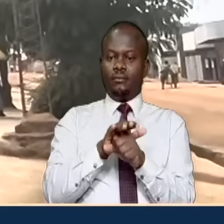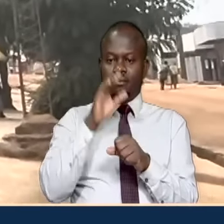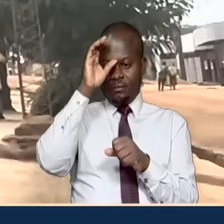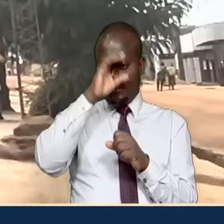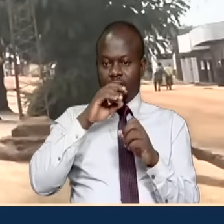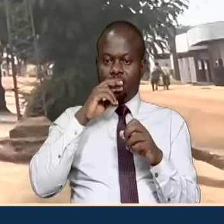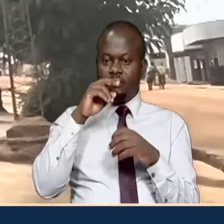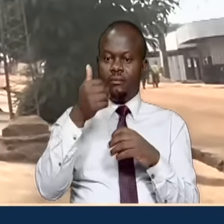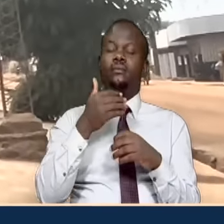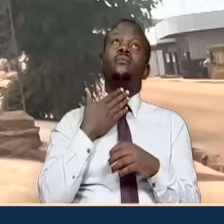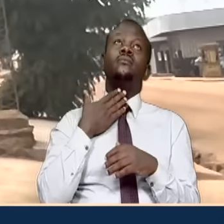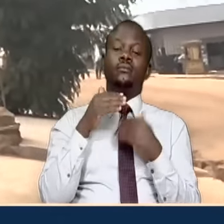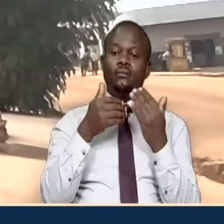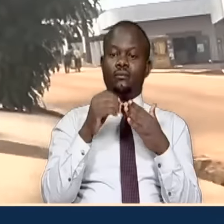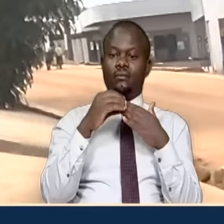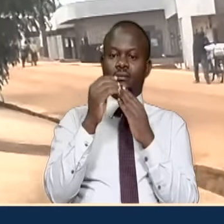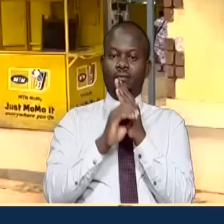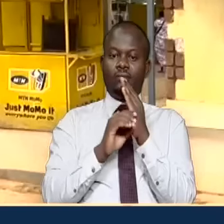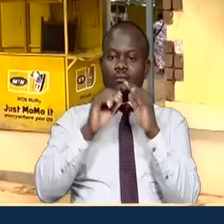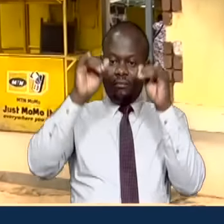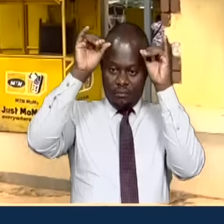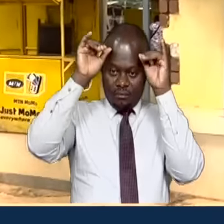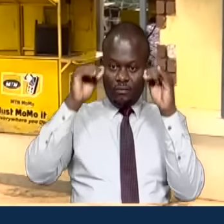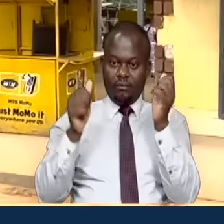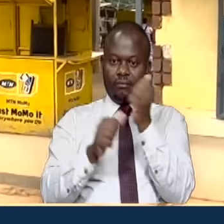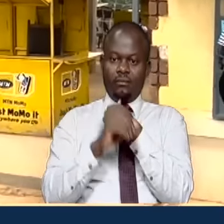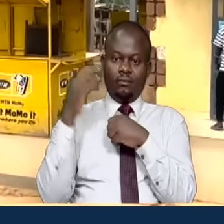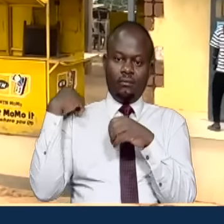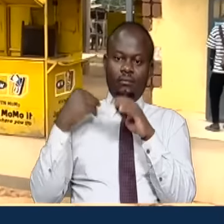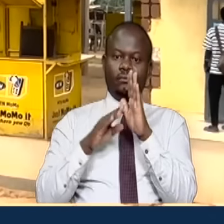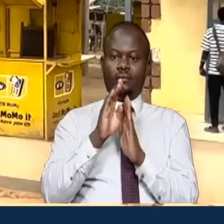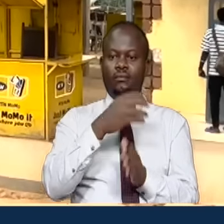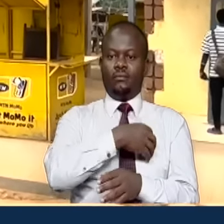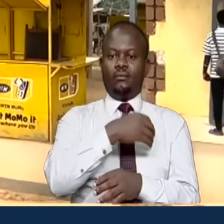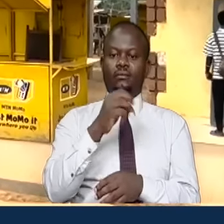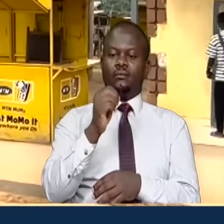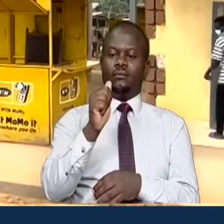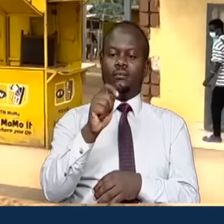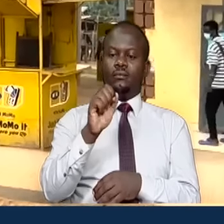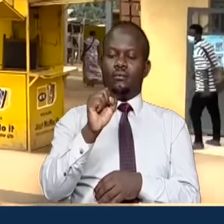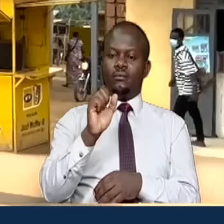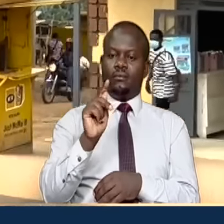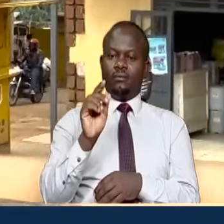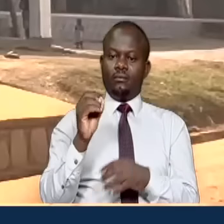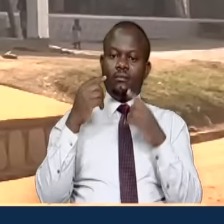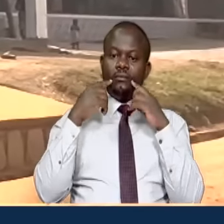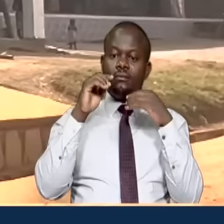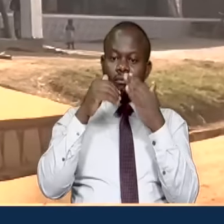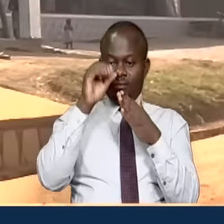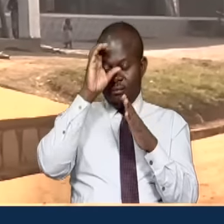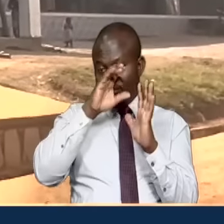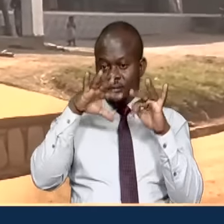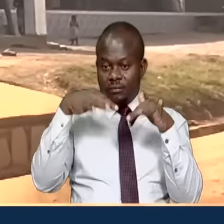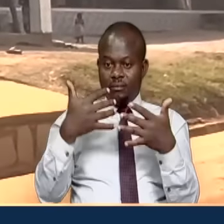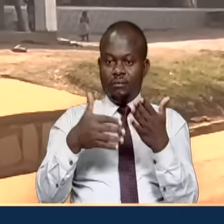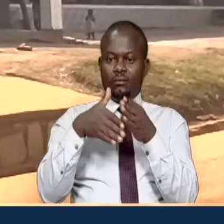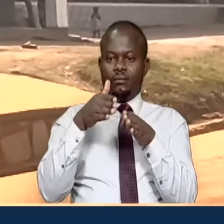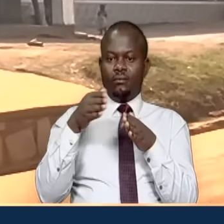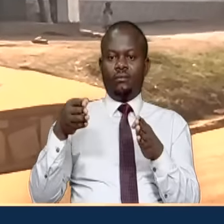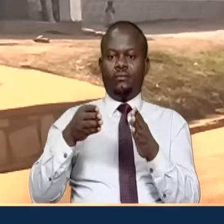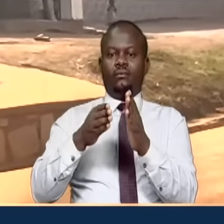igisubizo cy'ibyifuzo, umuyobozi w'akarere ka Nyagatare wungirije ushinzwe iterambere ry'ubukungu Matsiko Gonzague avuga ko ari gushaka ubushobozi bwo kubaka uyu